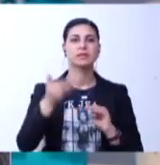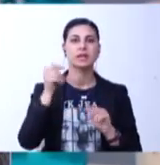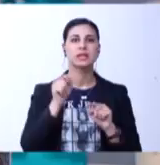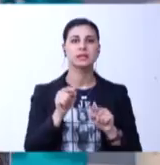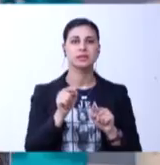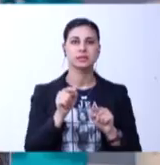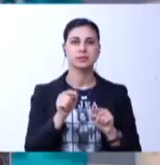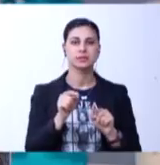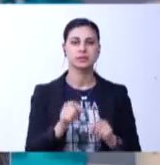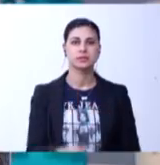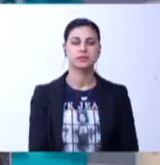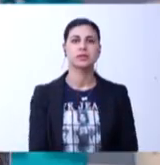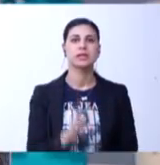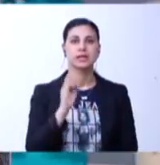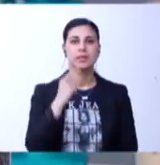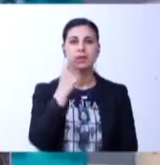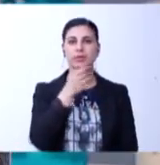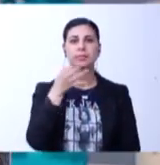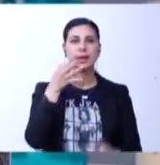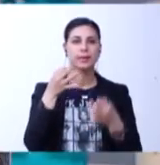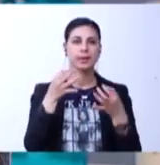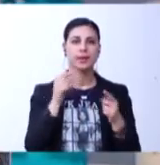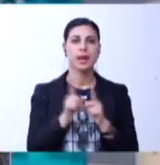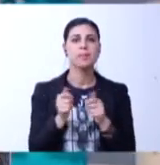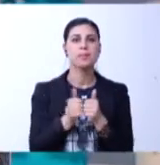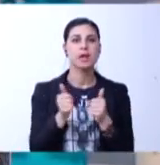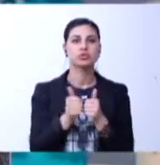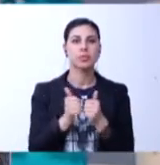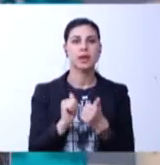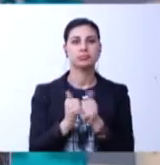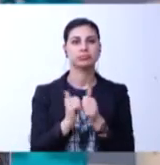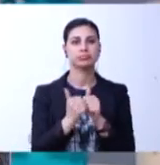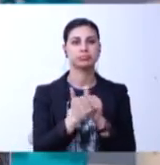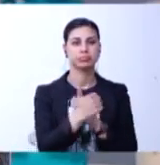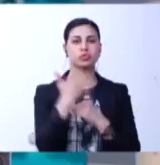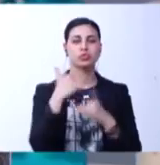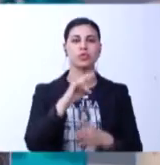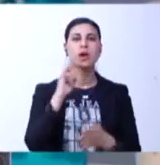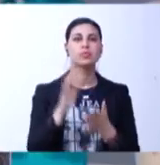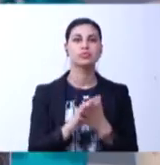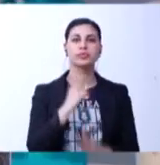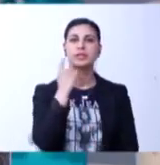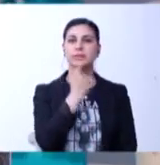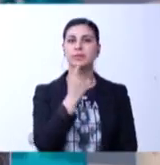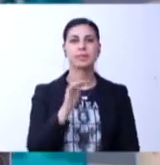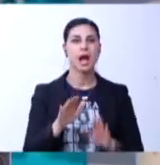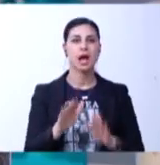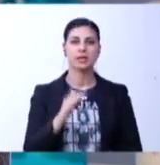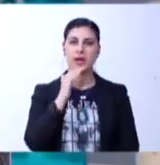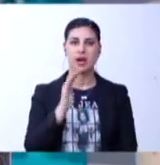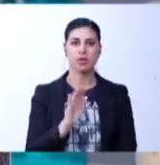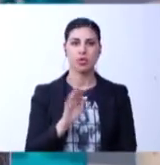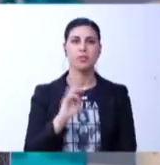იქ იხსნება სივრცე, მეზობელი კბილები ინაცვლებენ ამ ადგილას და უკვე მუდმივი კბილისთვის ადგილი არ გვჭირდება და